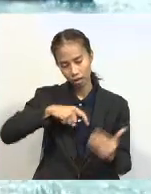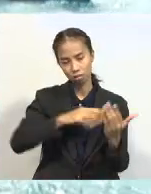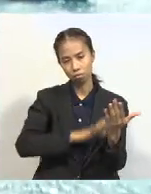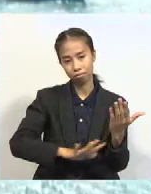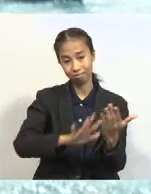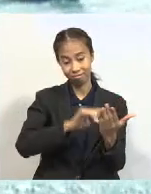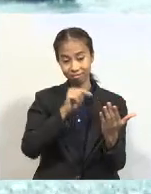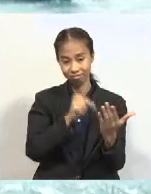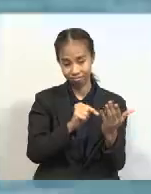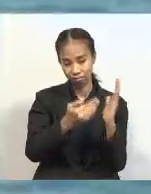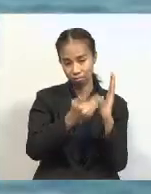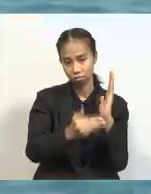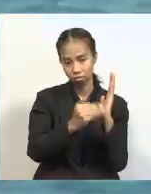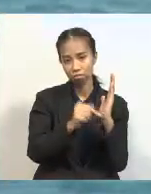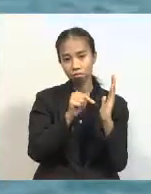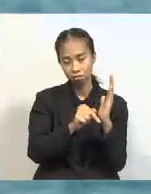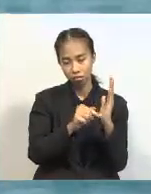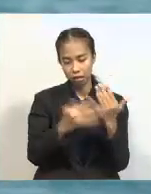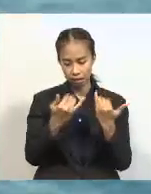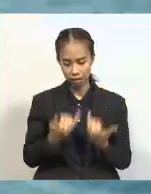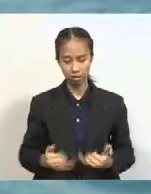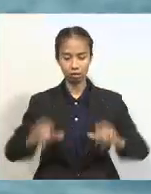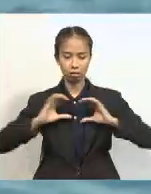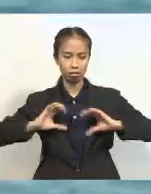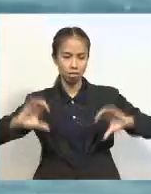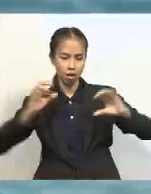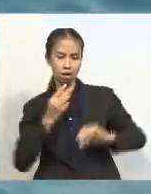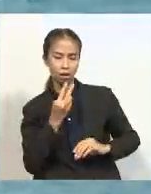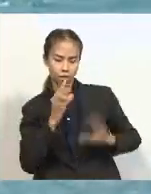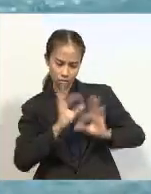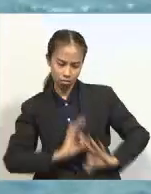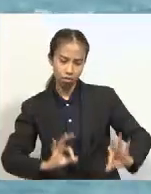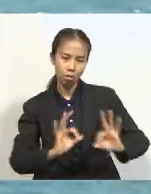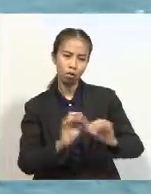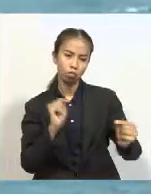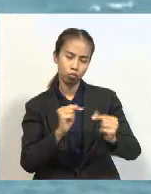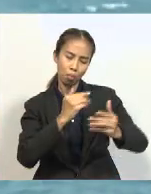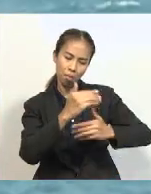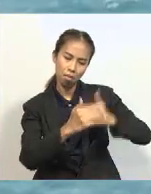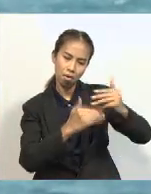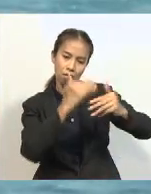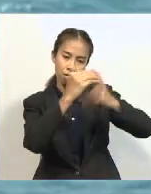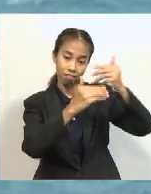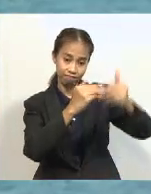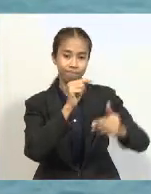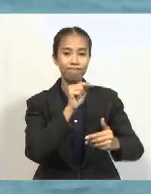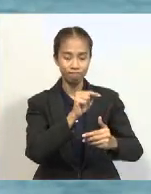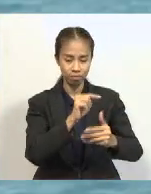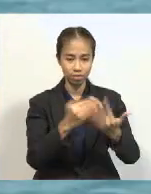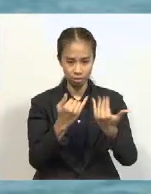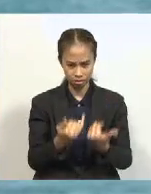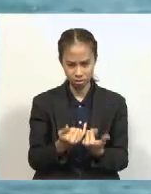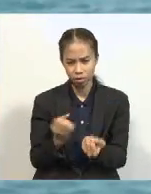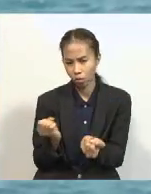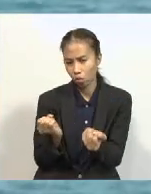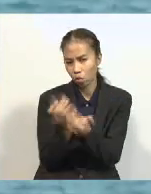รษฐกิจพิเศษภาคตะวันออกดังนั้นรัฐบาลจึงให้ความสำคัญคือการพัฒนาเขตเศรษฐกิจในบริเวณนี้และสิ่งที่จะกระ